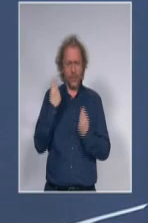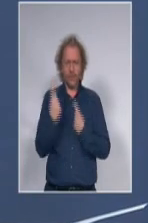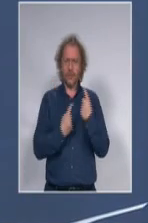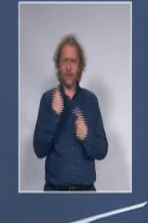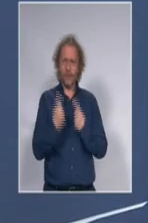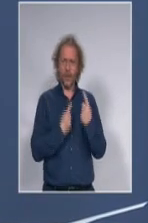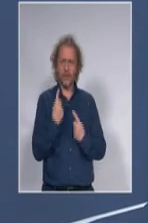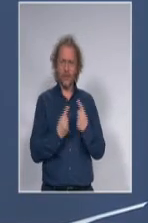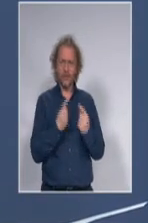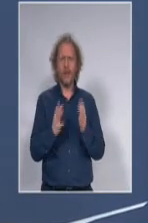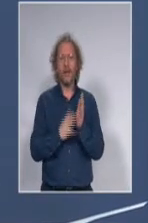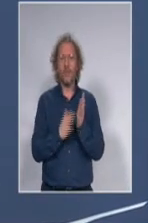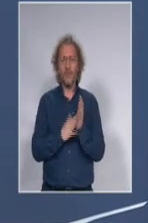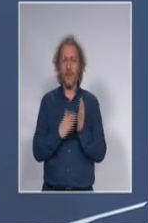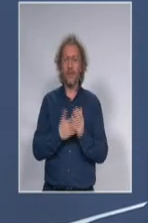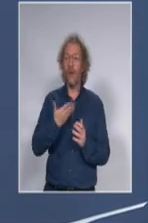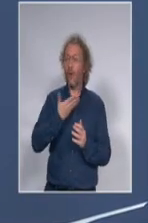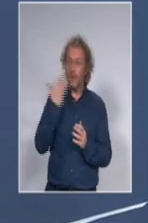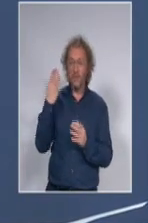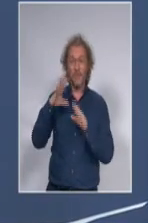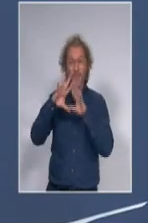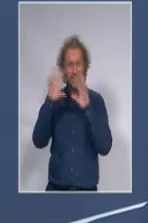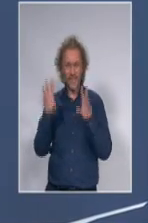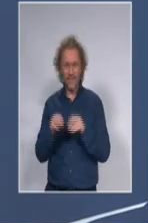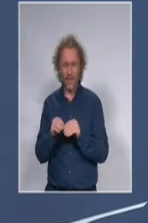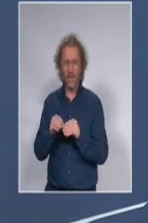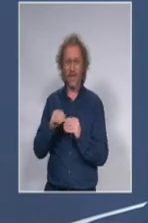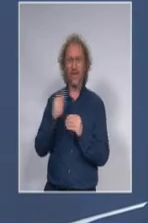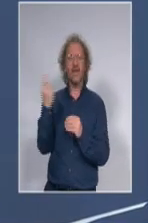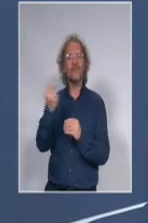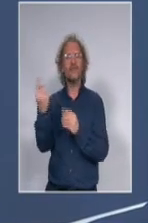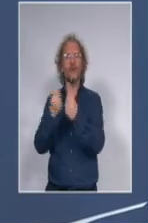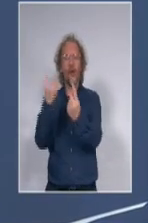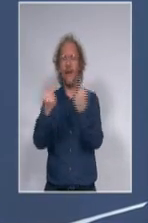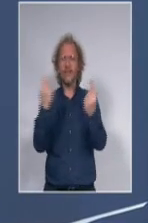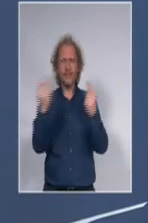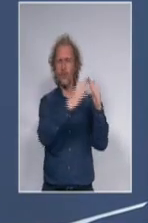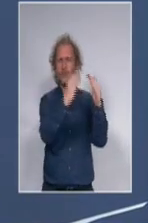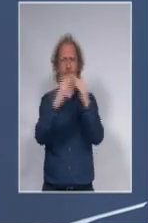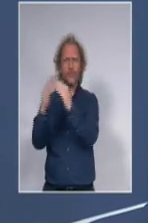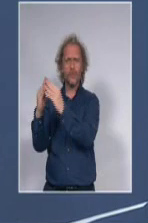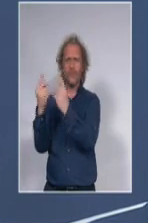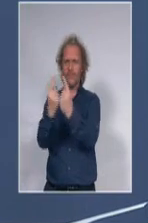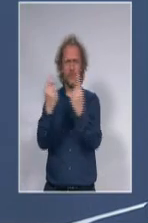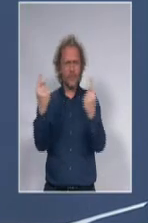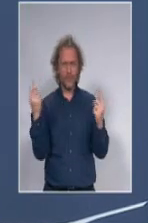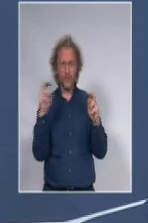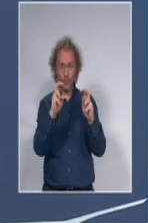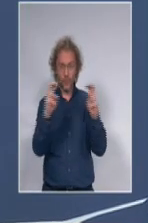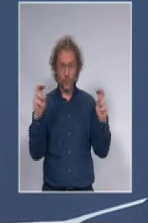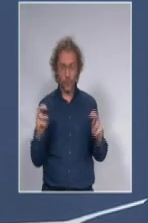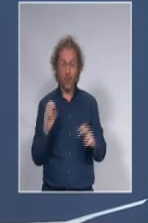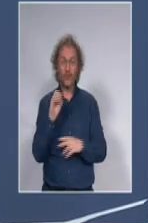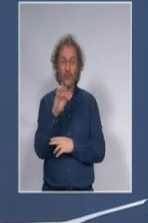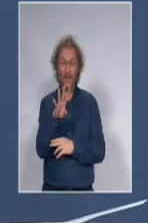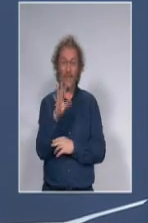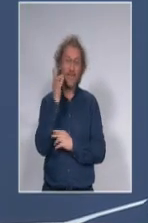se izolujemo svi, jedni od drugih, na 14 ili 15 dana, najbolje